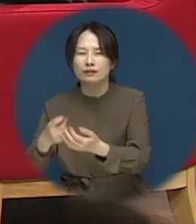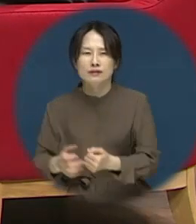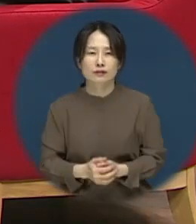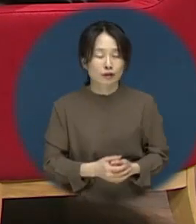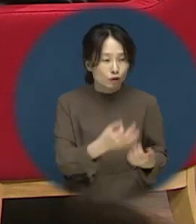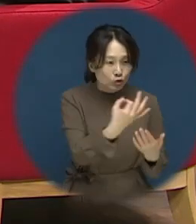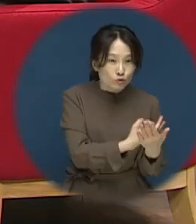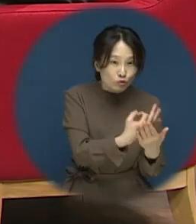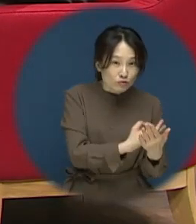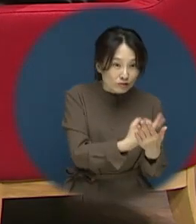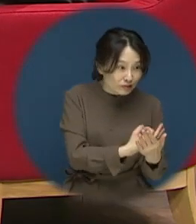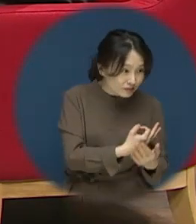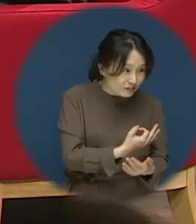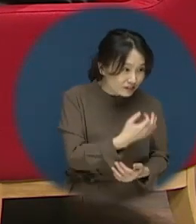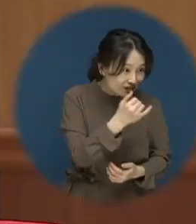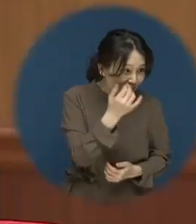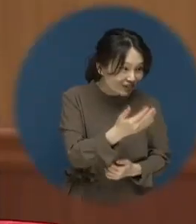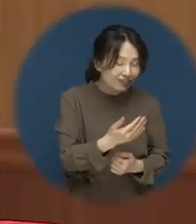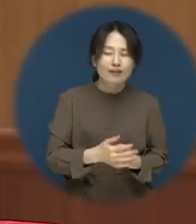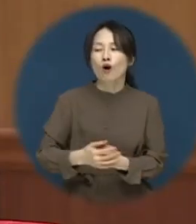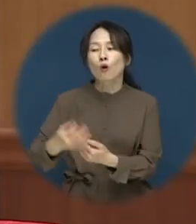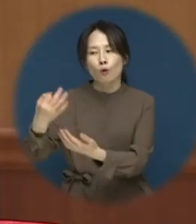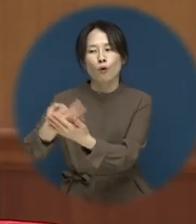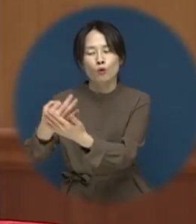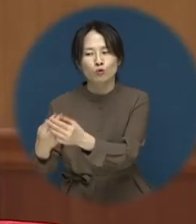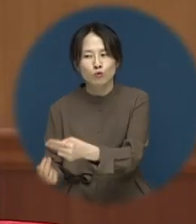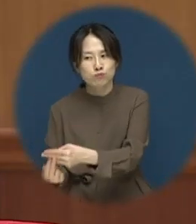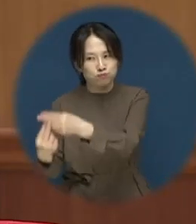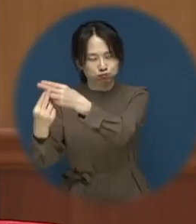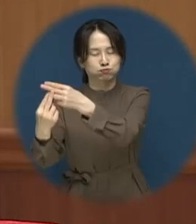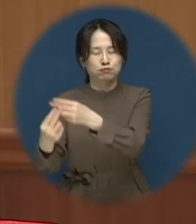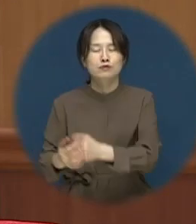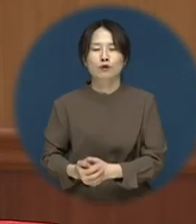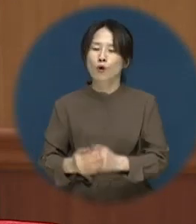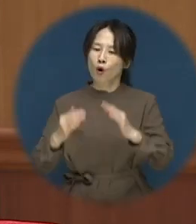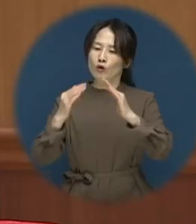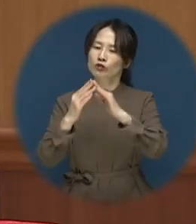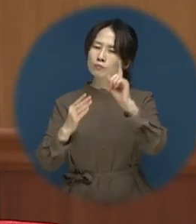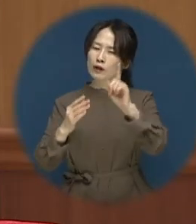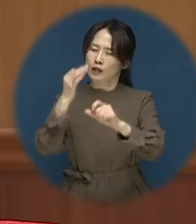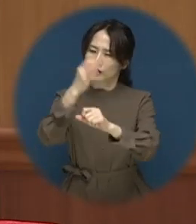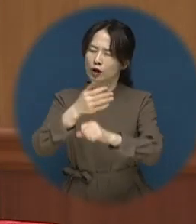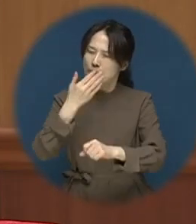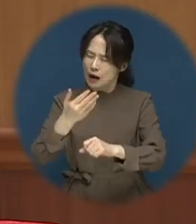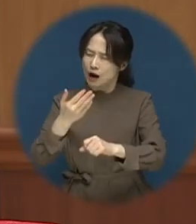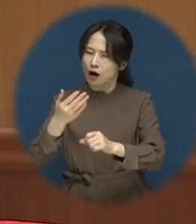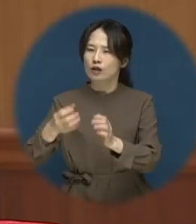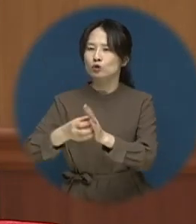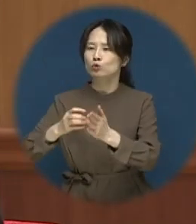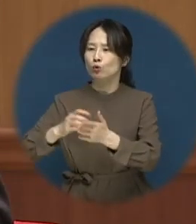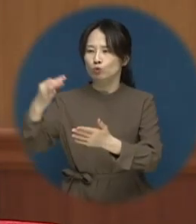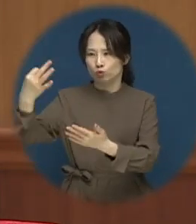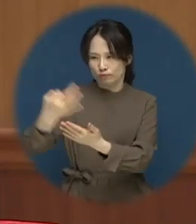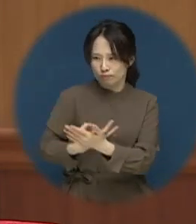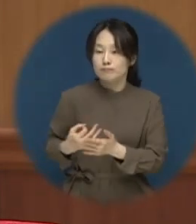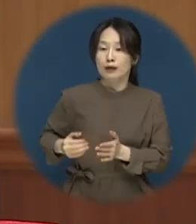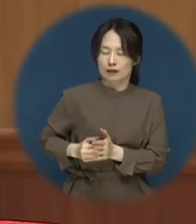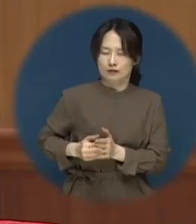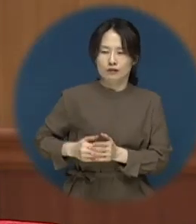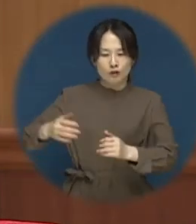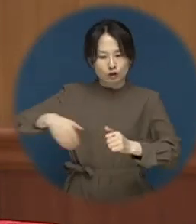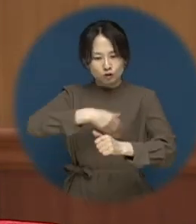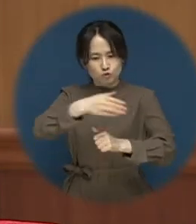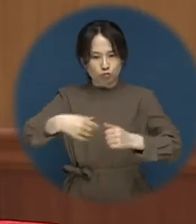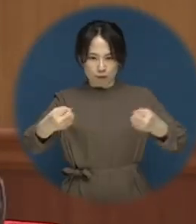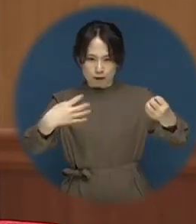모으셨네요? 예, 돈 좀 벌어왔죠. 그래가지고요. 그때 집을 한 채 살 수 있는 돈을 벌어왔어요. 벌어왔는데, 주변에서는 다 집을 사라고